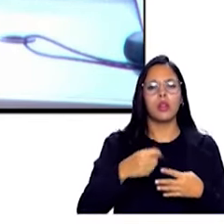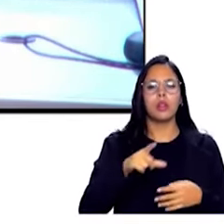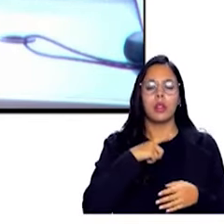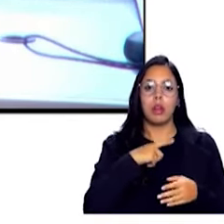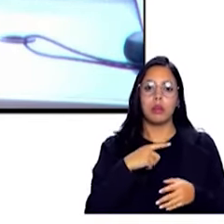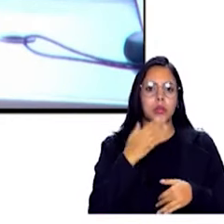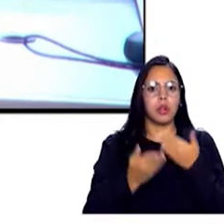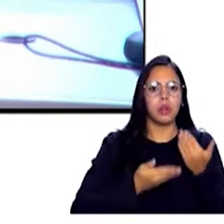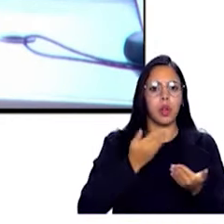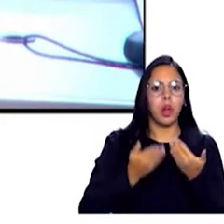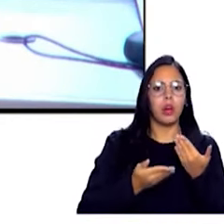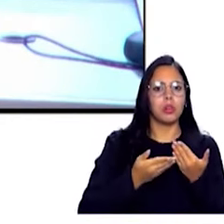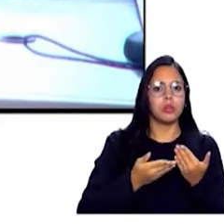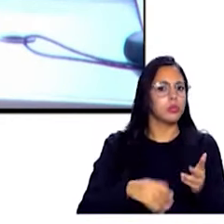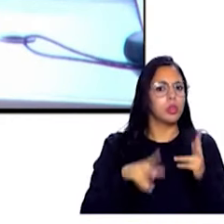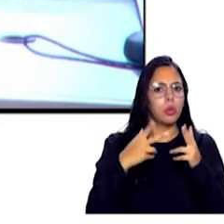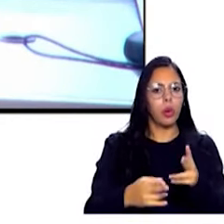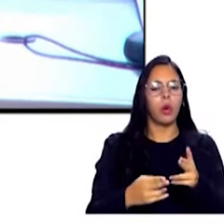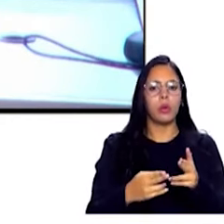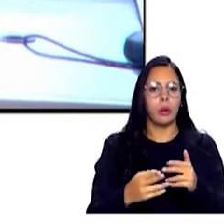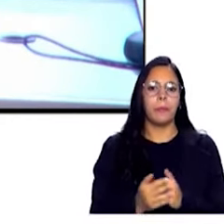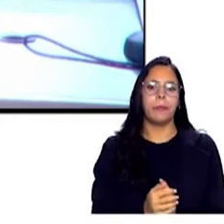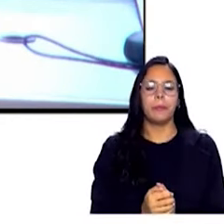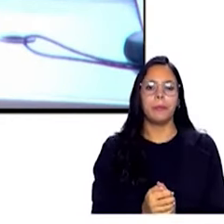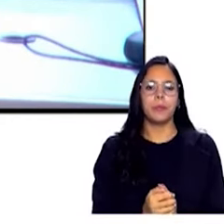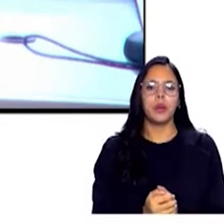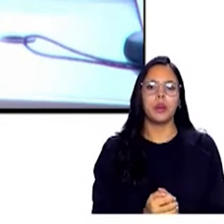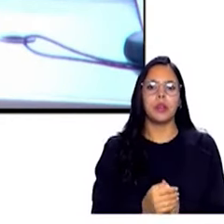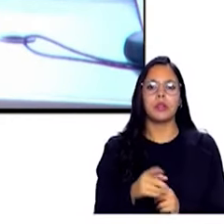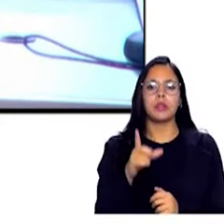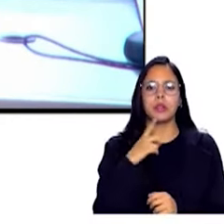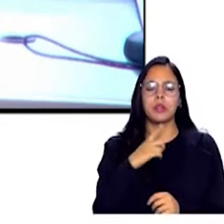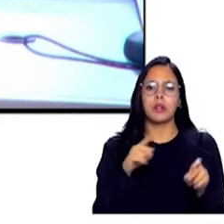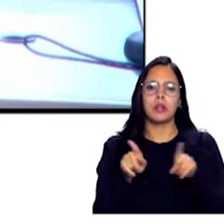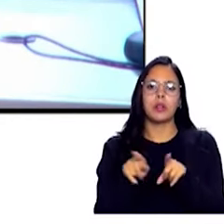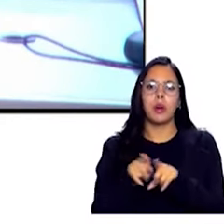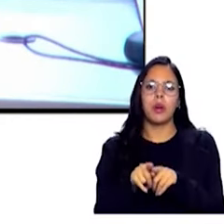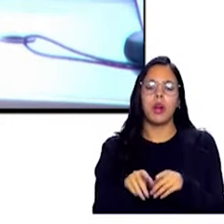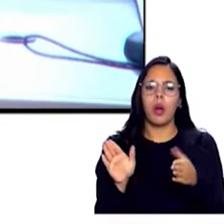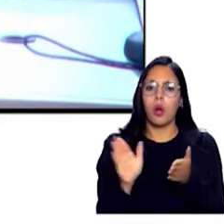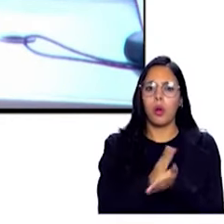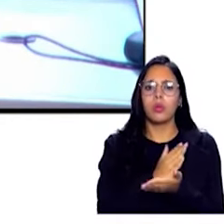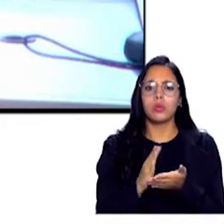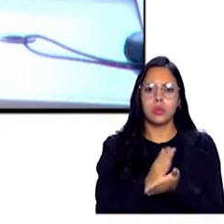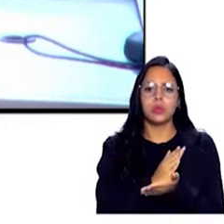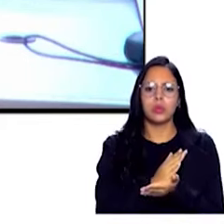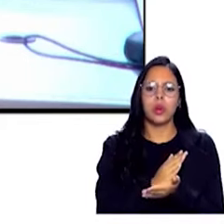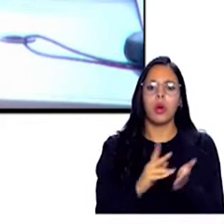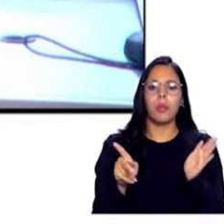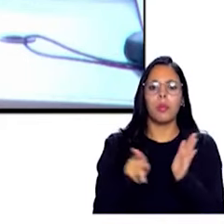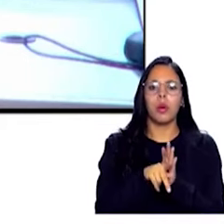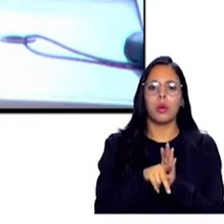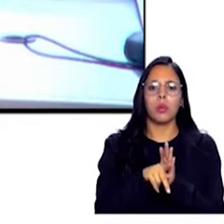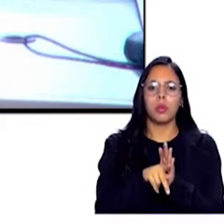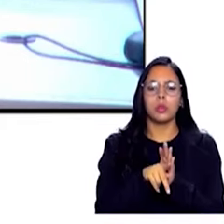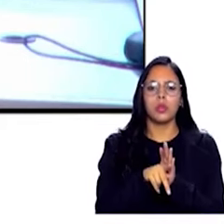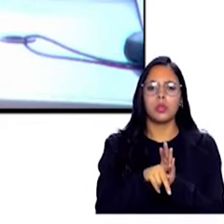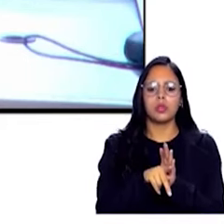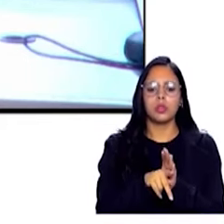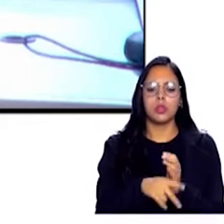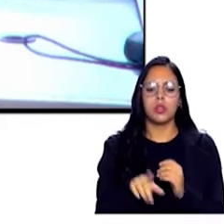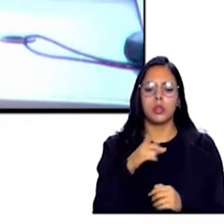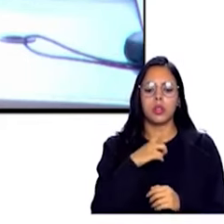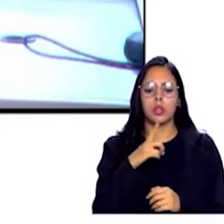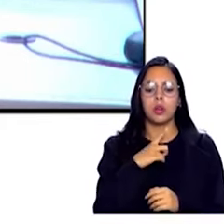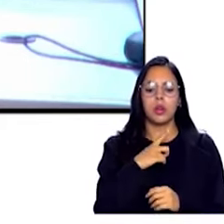Y avoir des filtres a priori Avant de recourir mais Il peut aussi Y avoir des filtres à postori dans